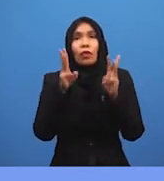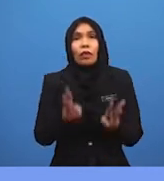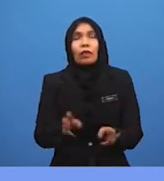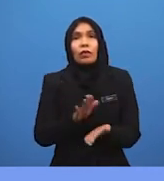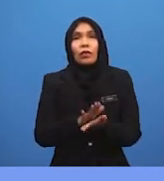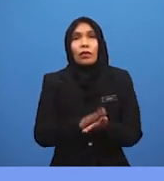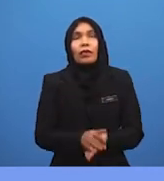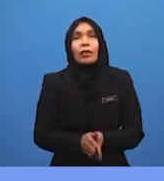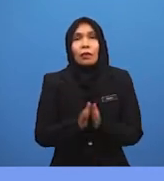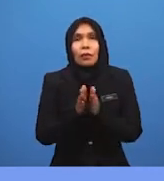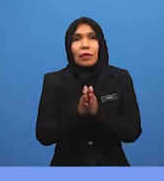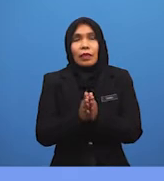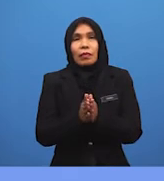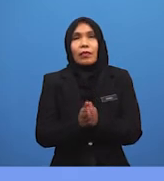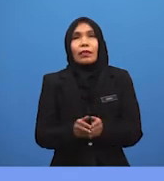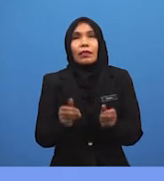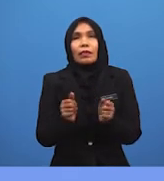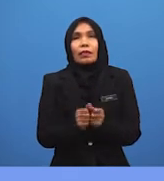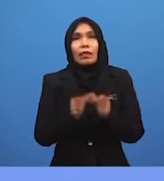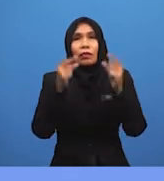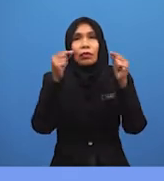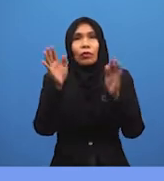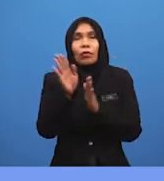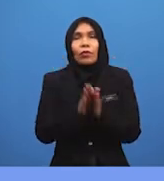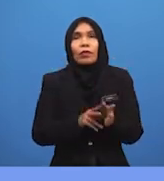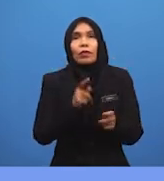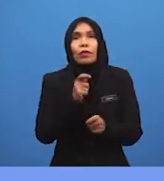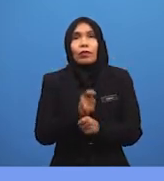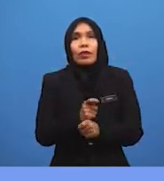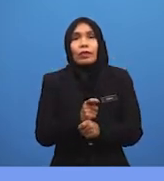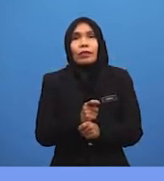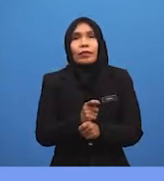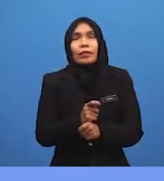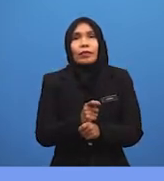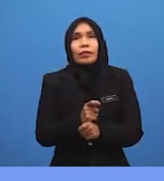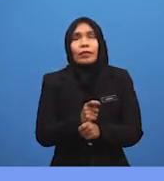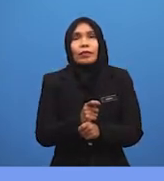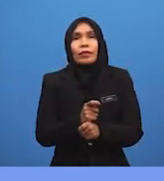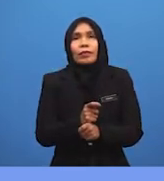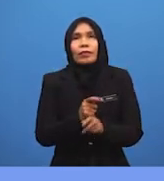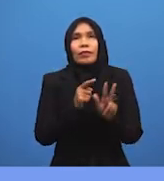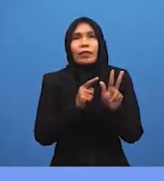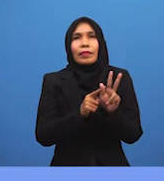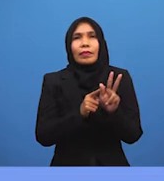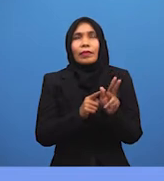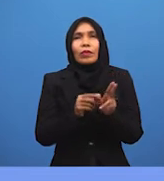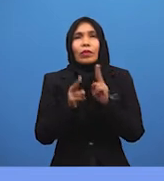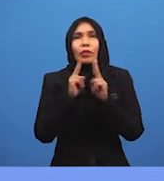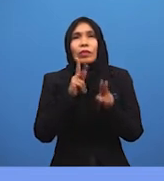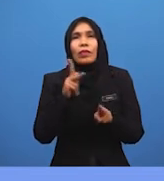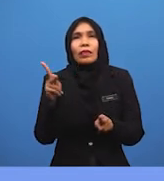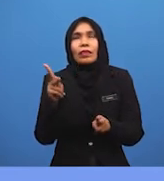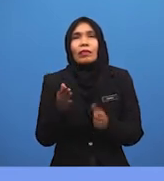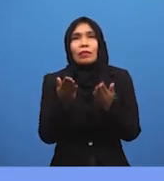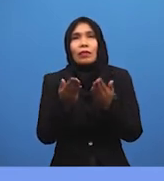2. Bersalaman dengan guru bertugas dan pengawal keselamatan. 3.